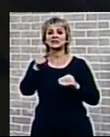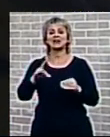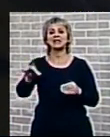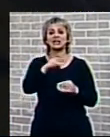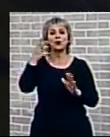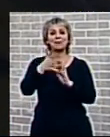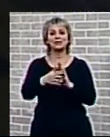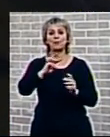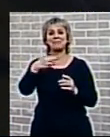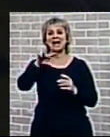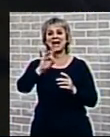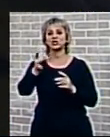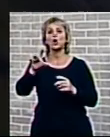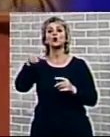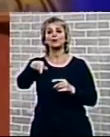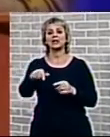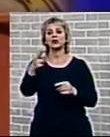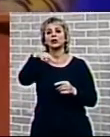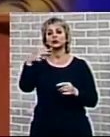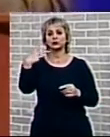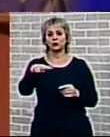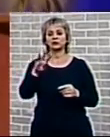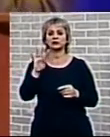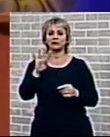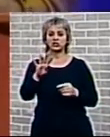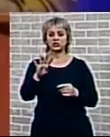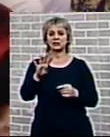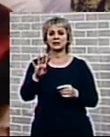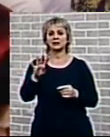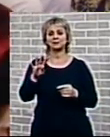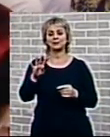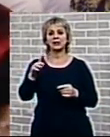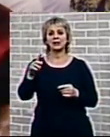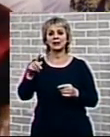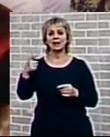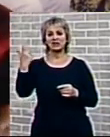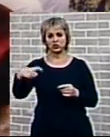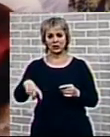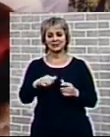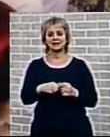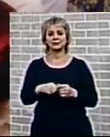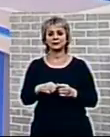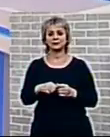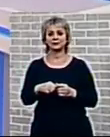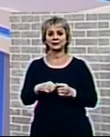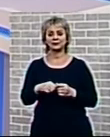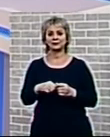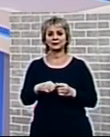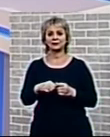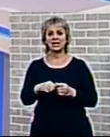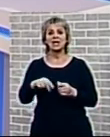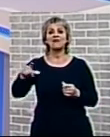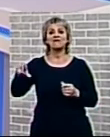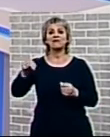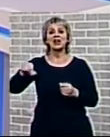региона потратят 1 000 000 000 рублей. Анна Туполева, Мария Индрикова, Станислав Фоменко, Дон-24, Новочеркасск.